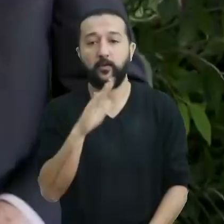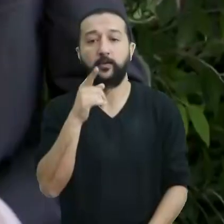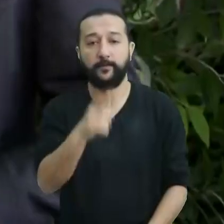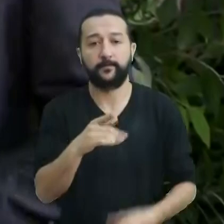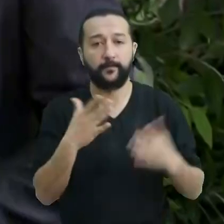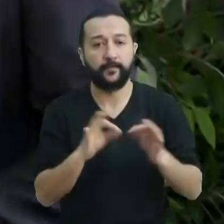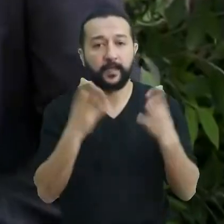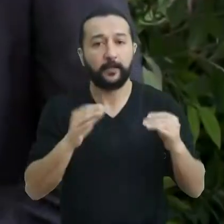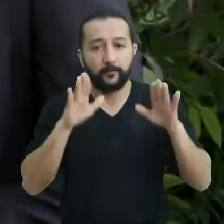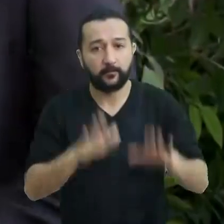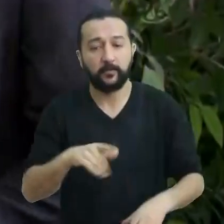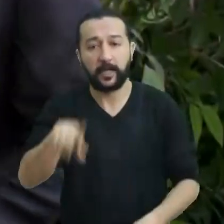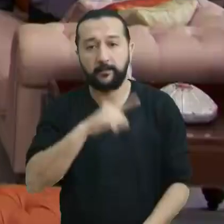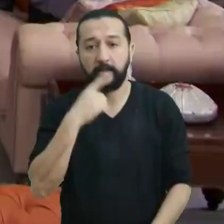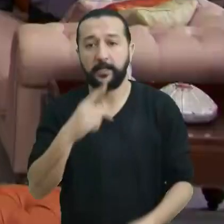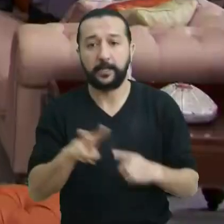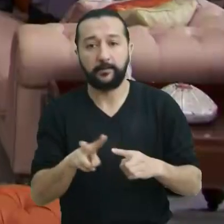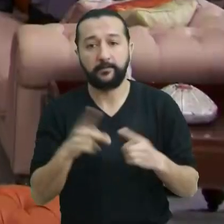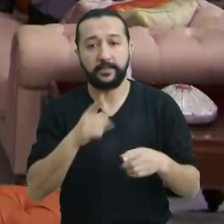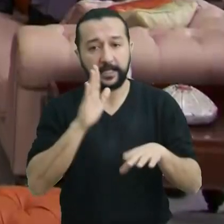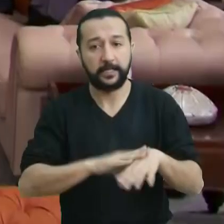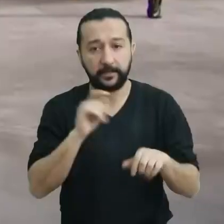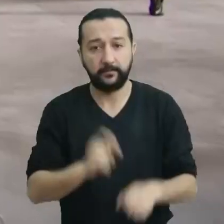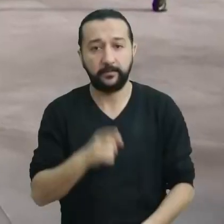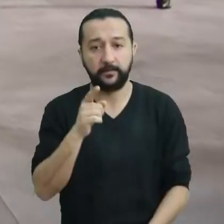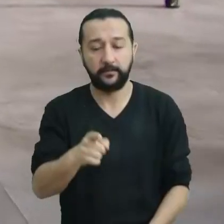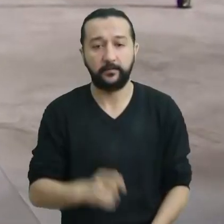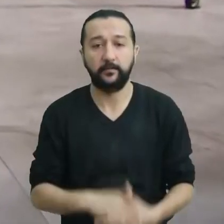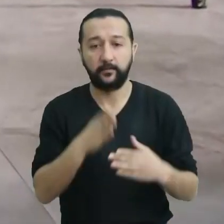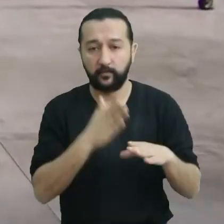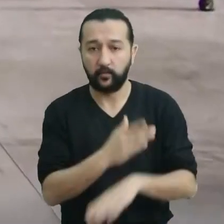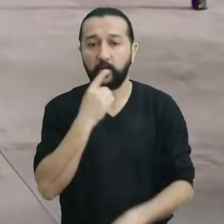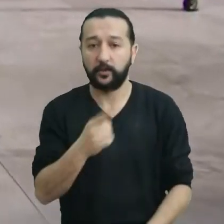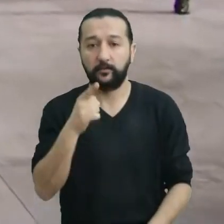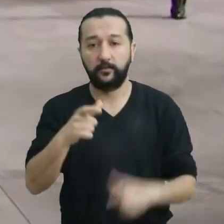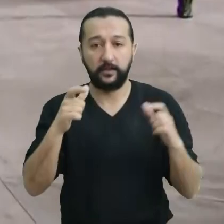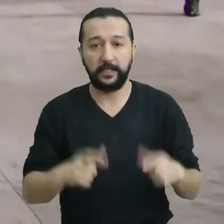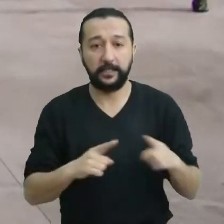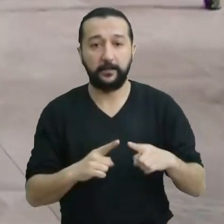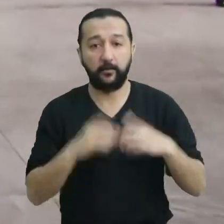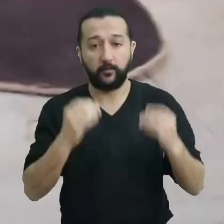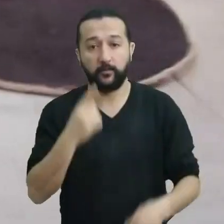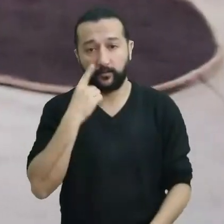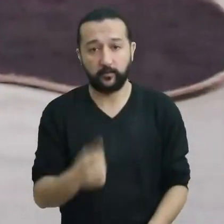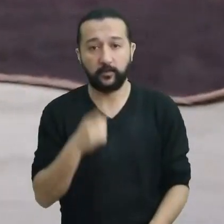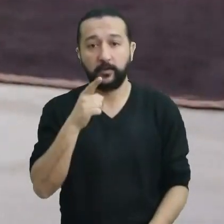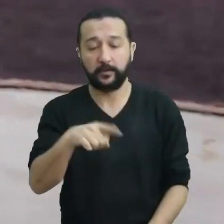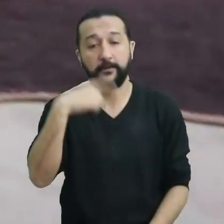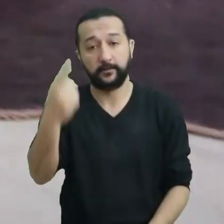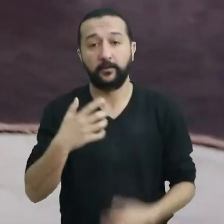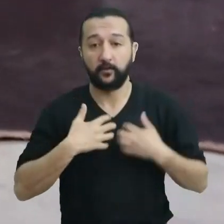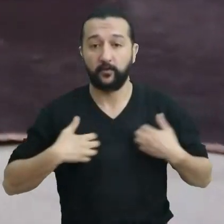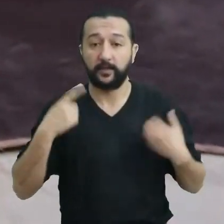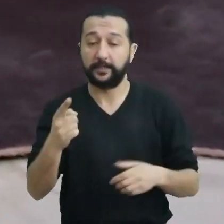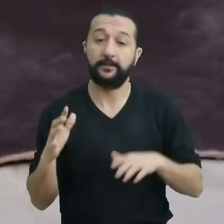yok. Ne duruyorsunuz Allah aşkına? Kemal'im bir şeyler yapın. Doğru söylüyorsunuz. Burada tarantula olduğuna göre o taraf daha